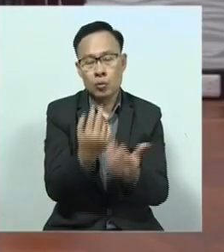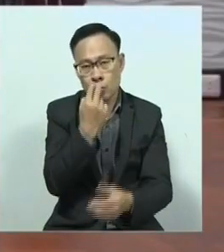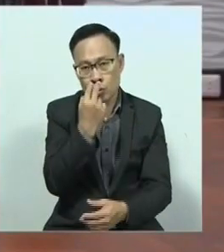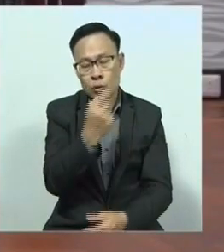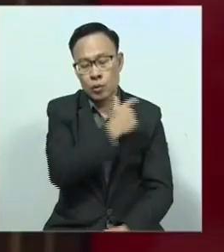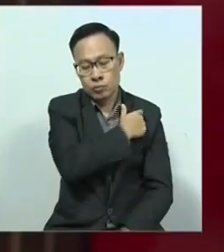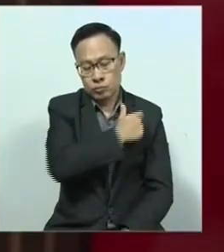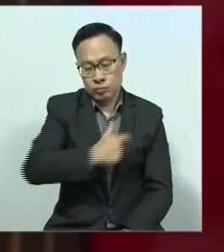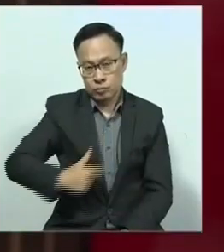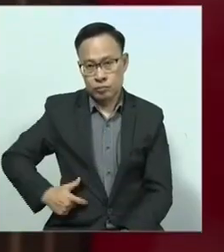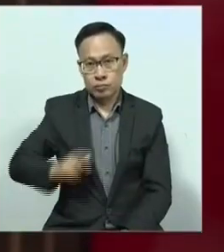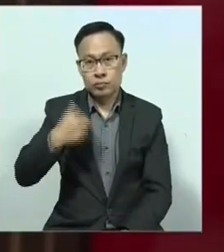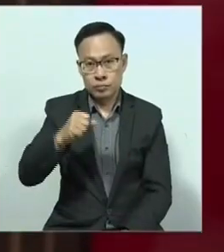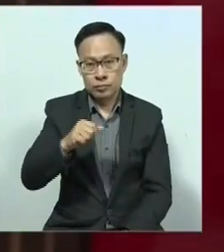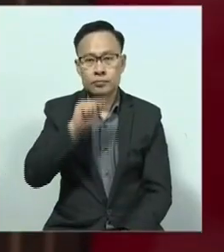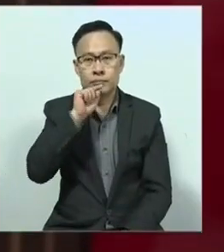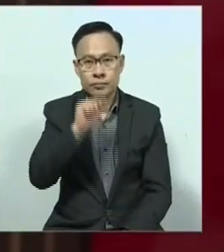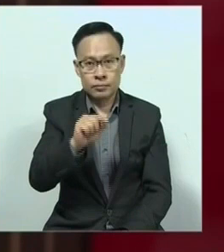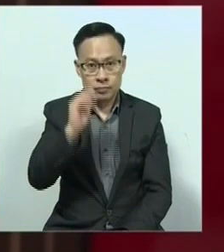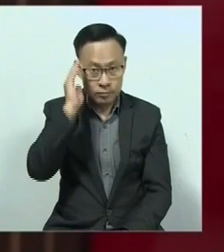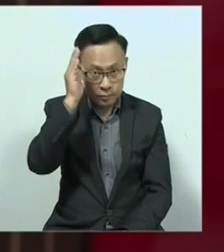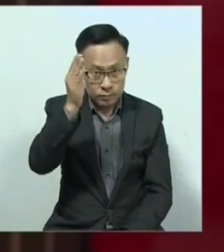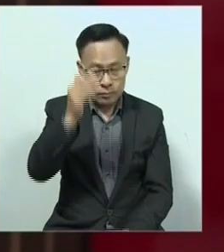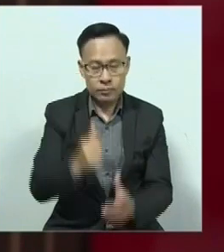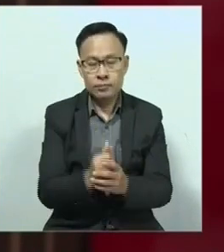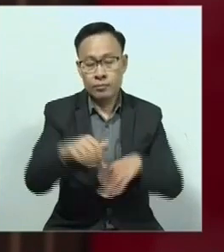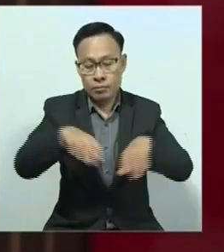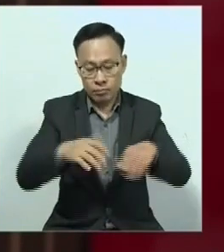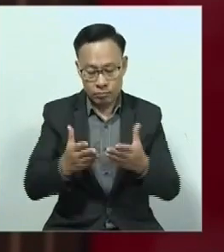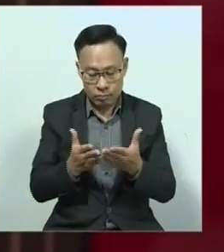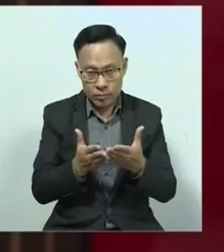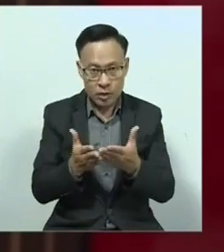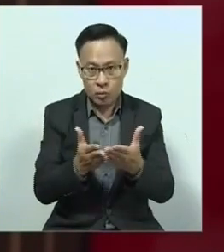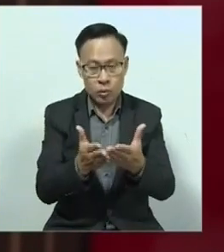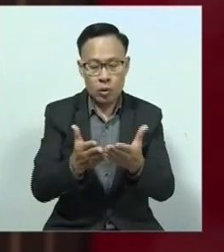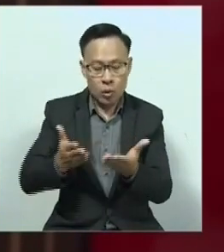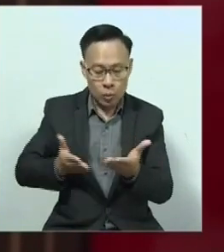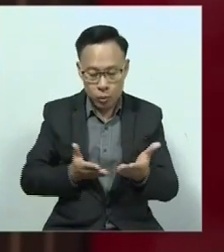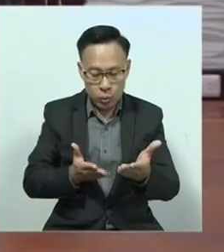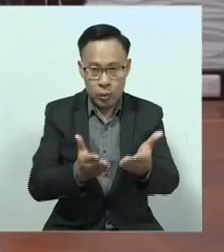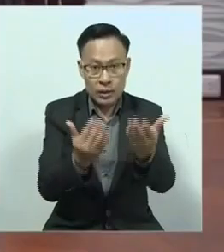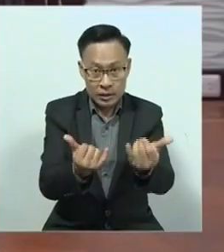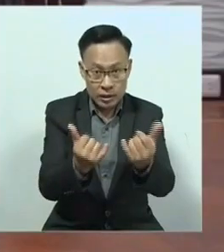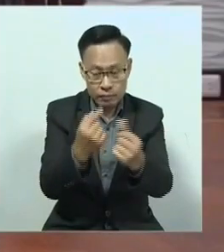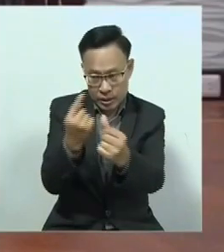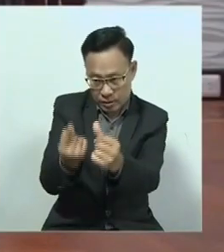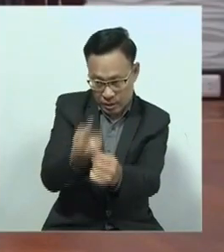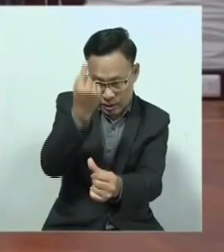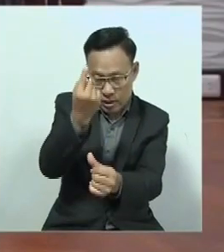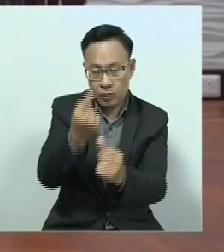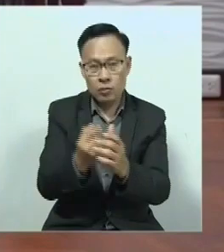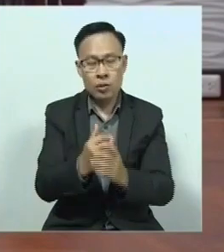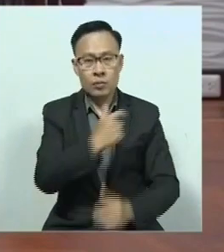วนพระยุหยาตราทางชลมารคครั้งนี้เป็นครั้งแรกในรัชกาลปัจจุบันมีการจัดเต